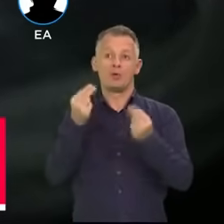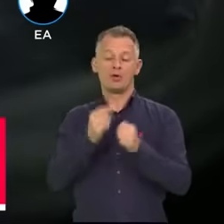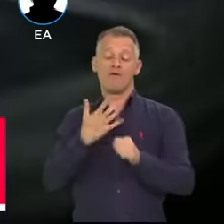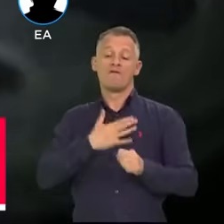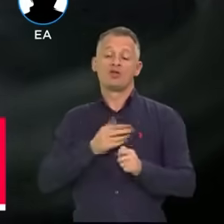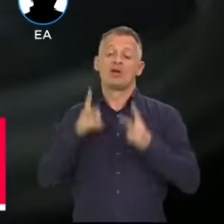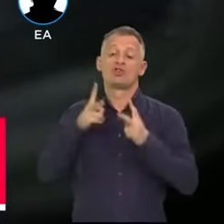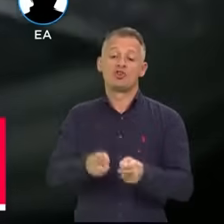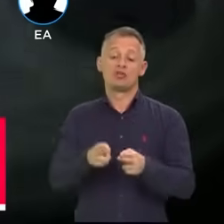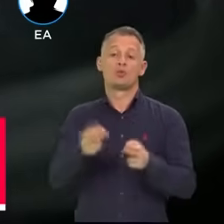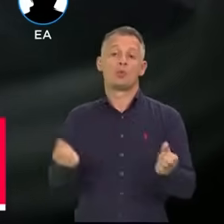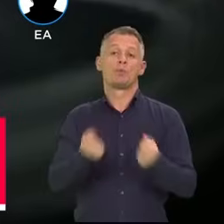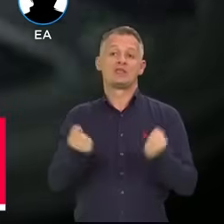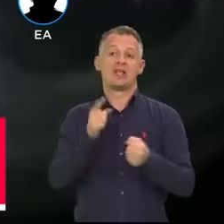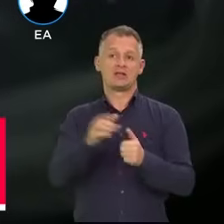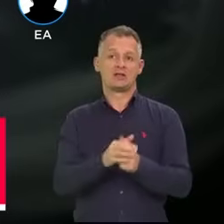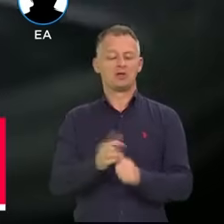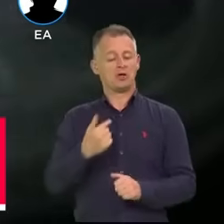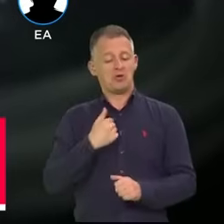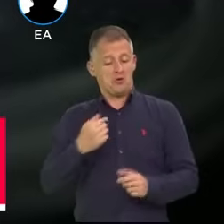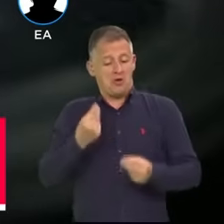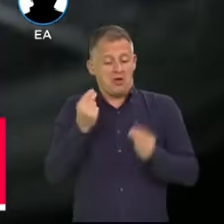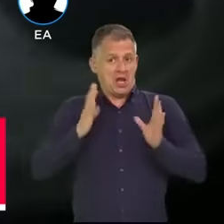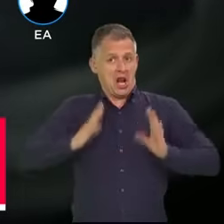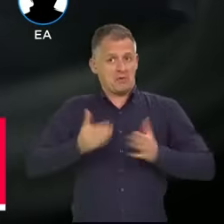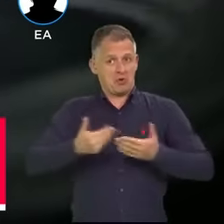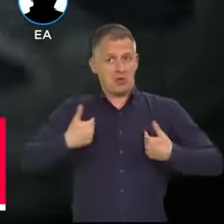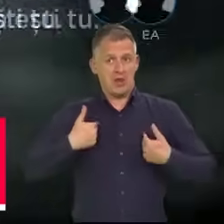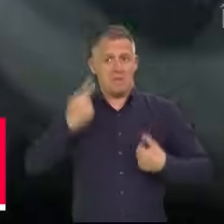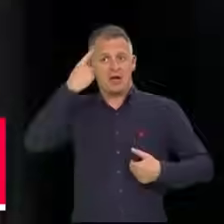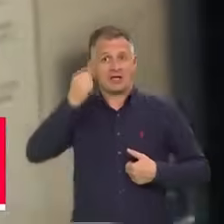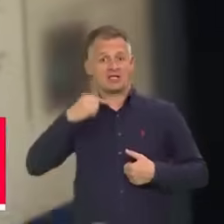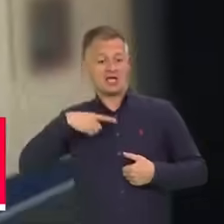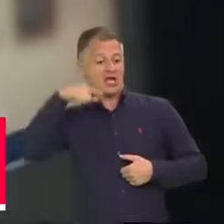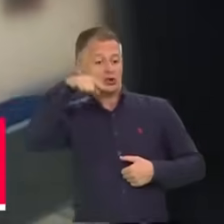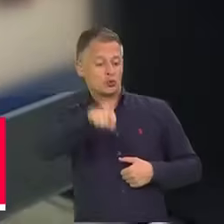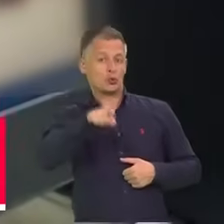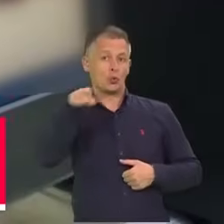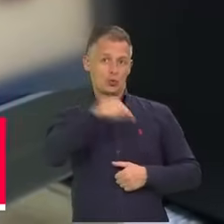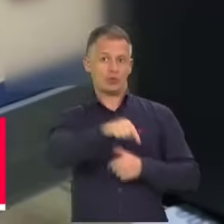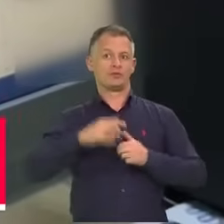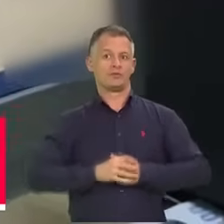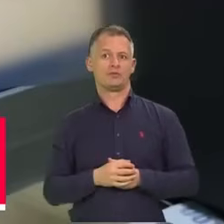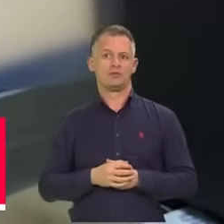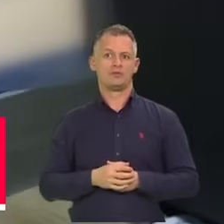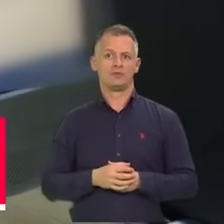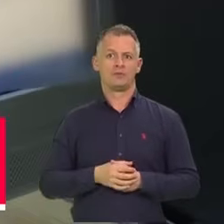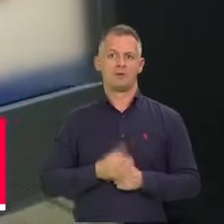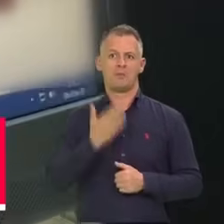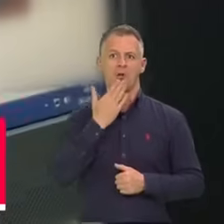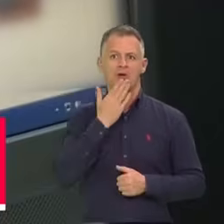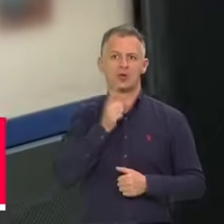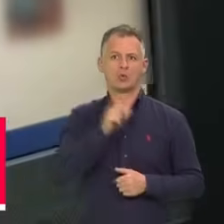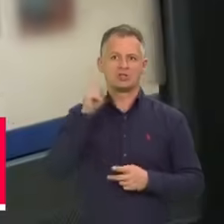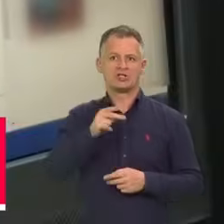încetez odată cu meseria asta. E un mod relax acum. Îmi închipui că ești tu. Păcat că nu-i interes asta. Păcat că nu înțelegi cât de